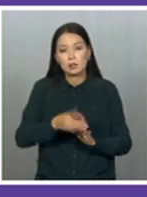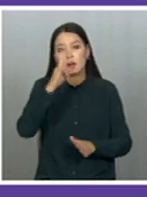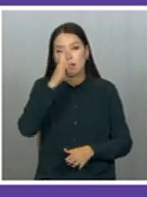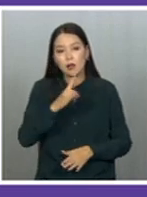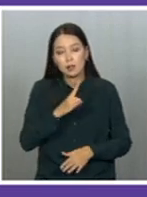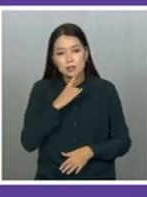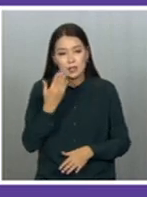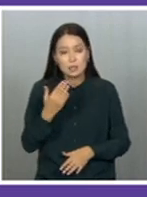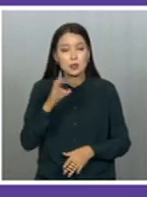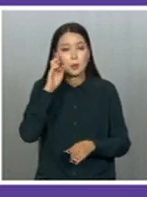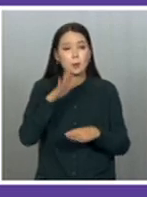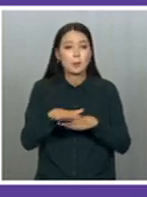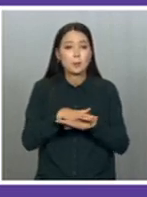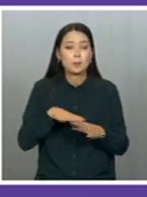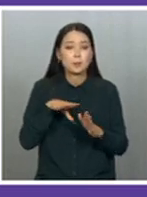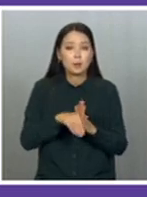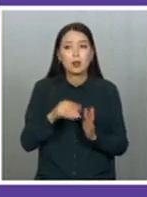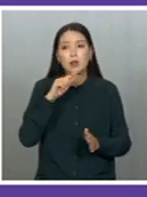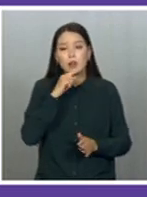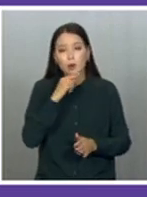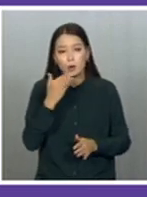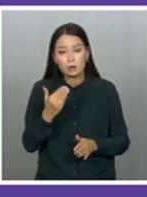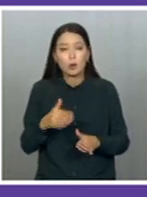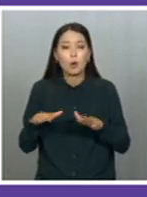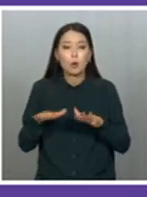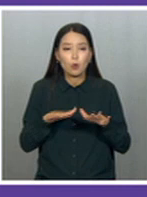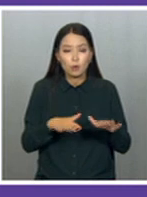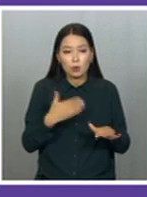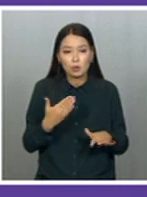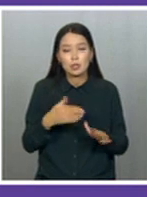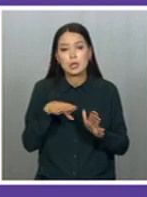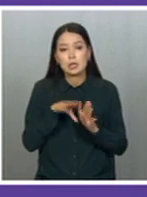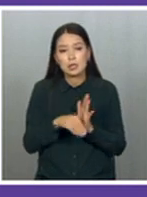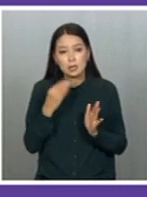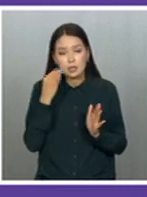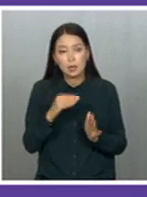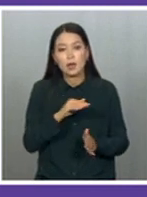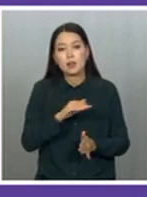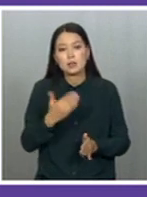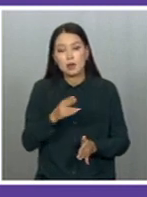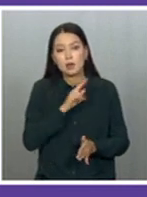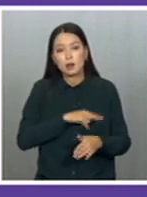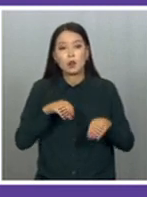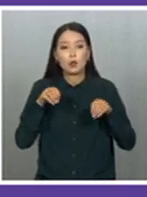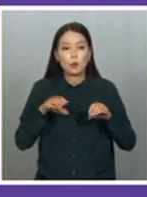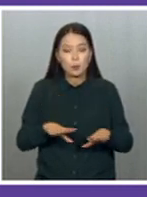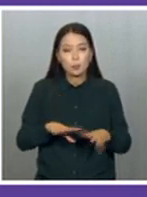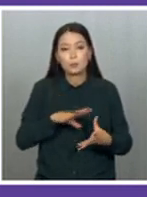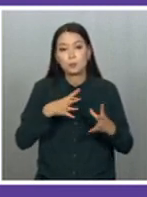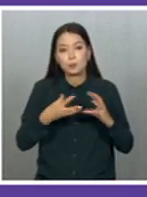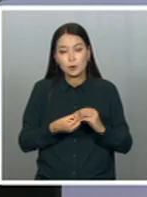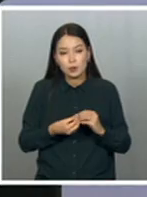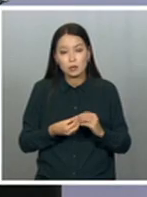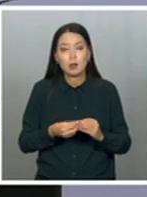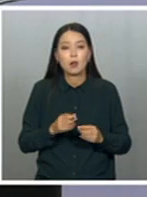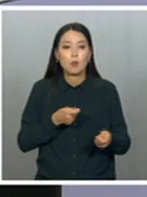шын мәнісінде жер жаһанға экономикасы орныққан, іргелі, саяси шешімдерді қабылдауға қауқарлы,